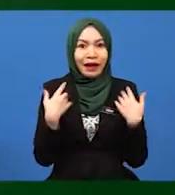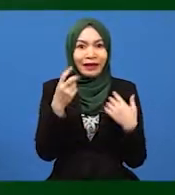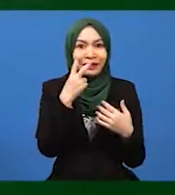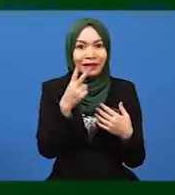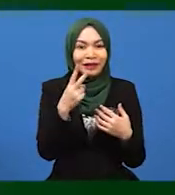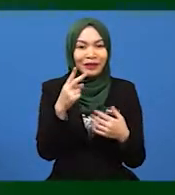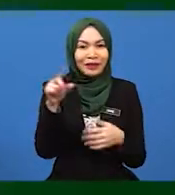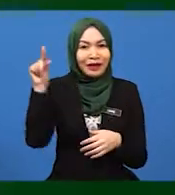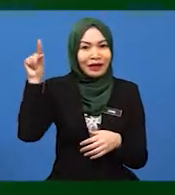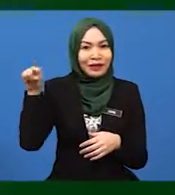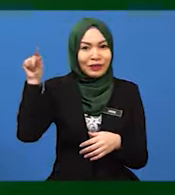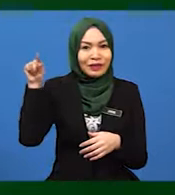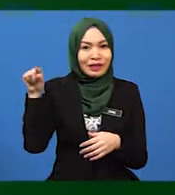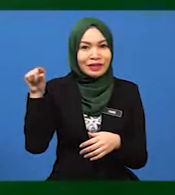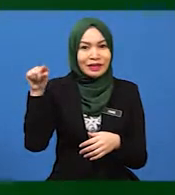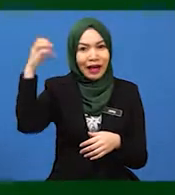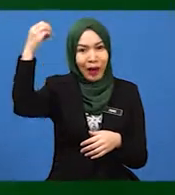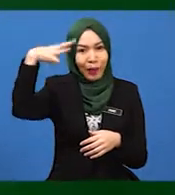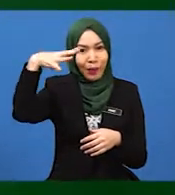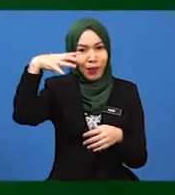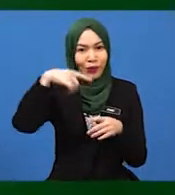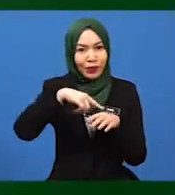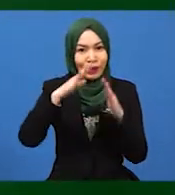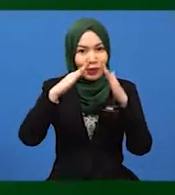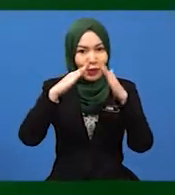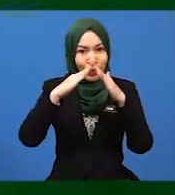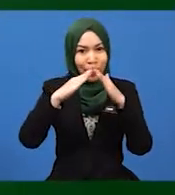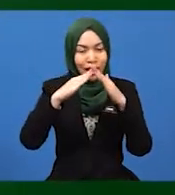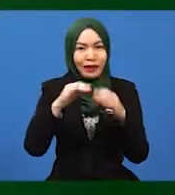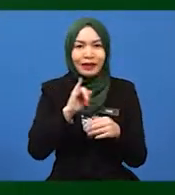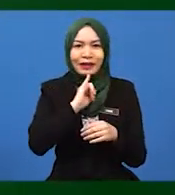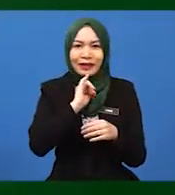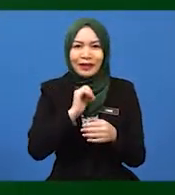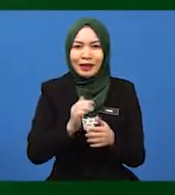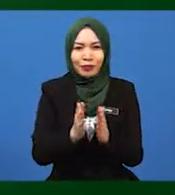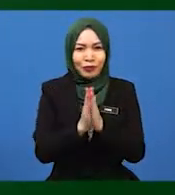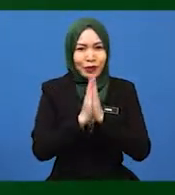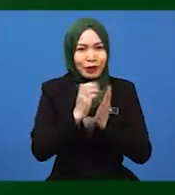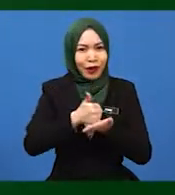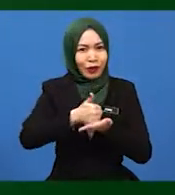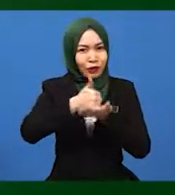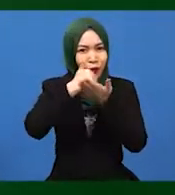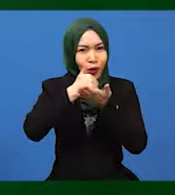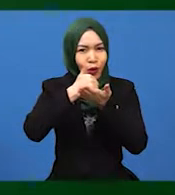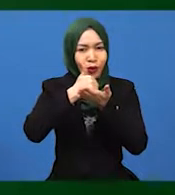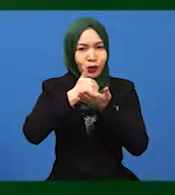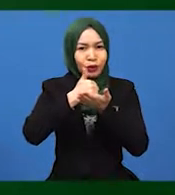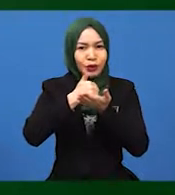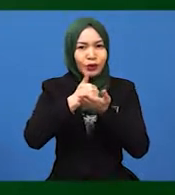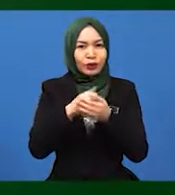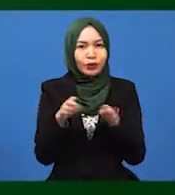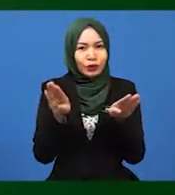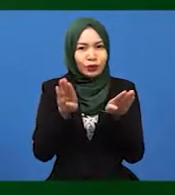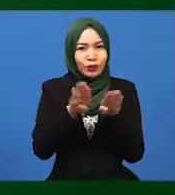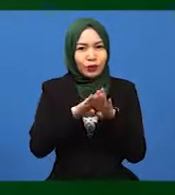rumah. Ibu kamu meminta kamu menutup suis elektrik. Jadi, kata perintah yang